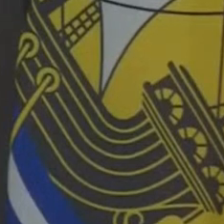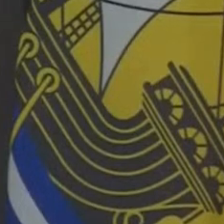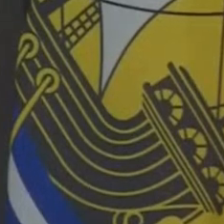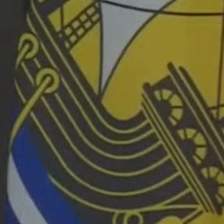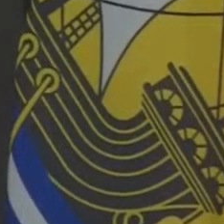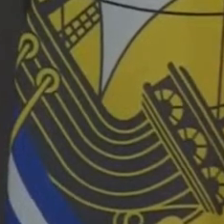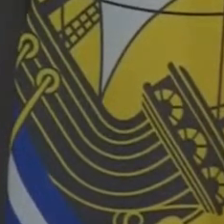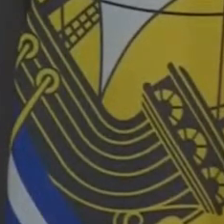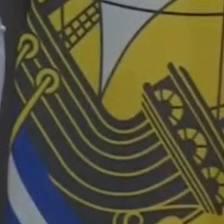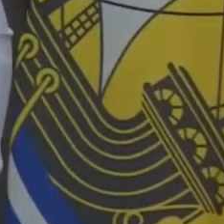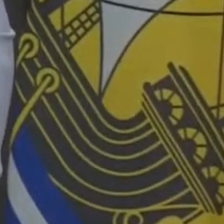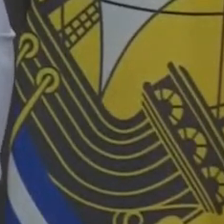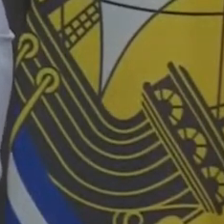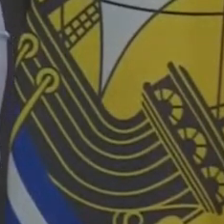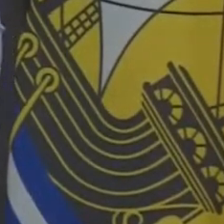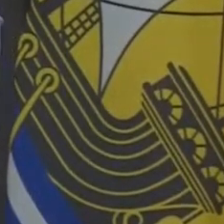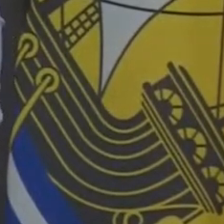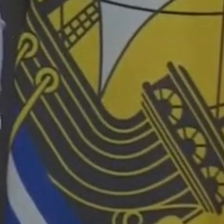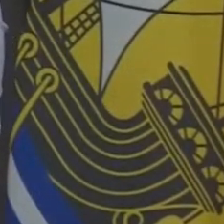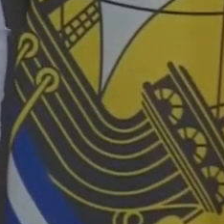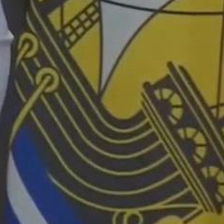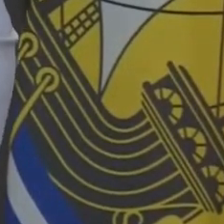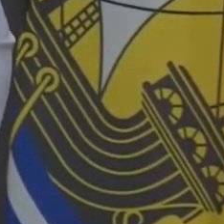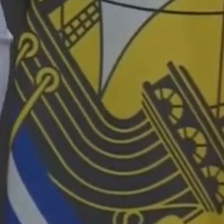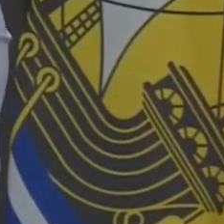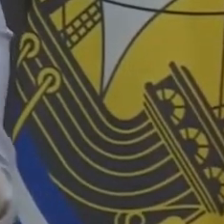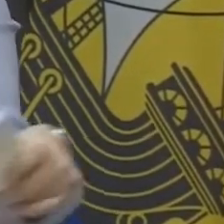Merci, Bruce. Thank you, Bruce.